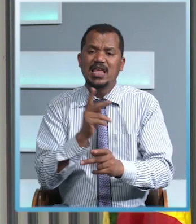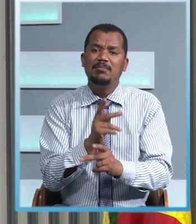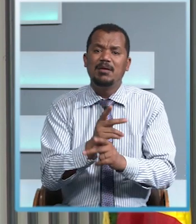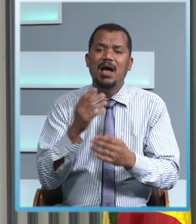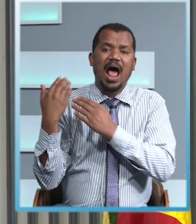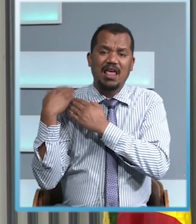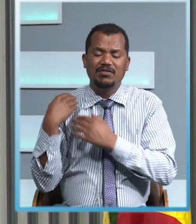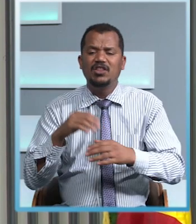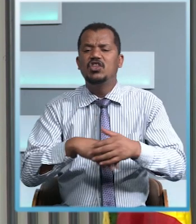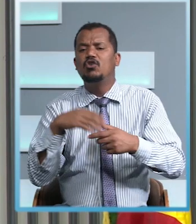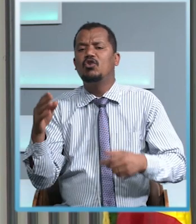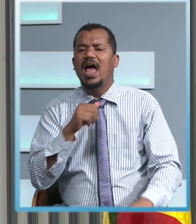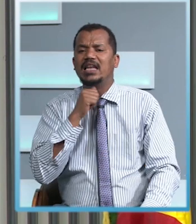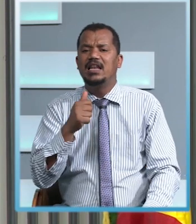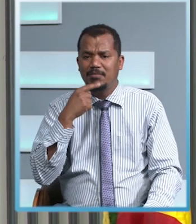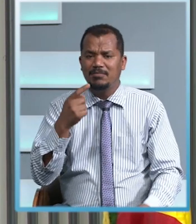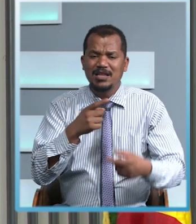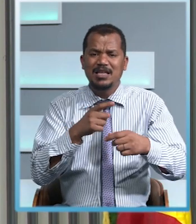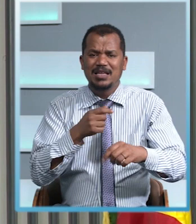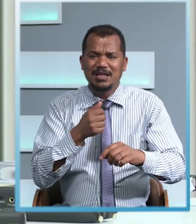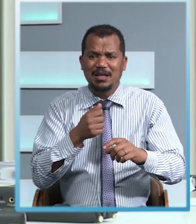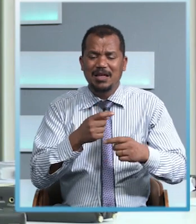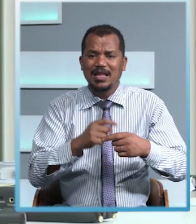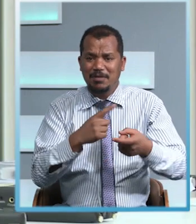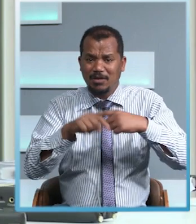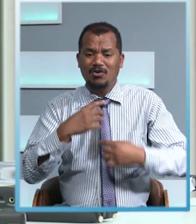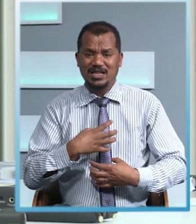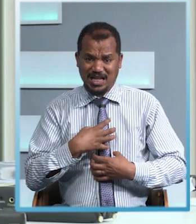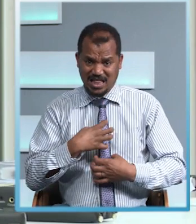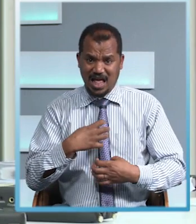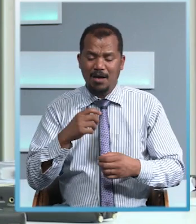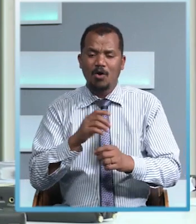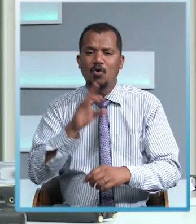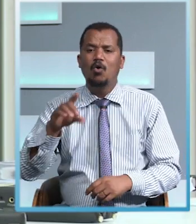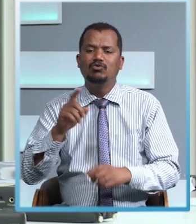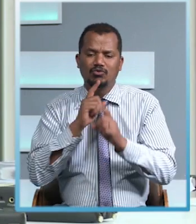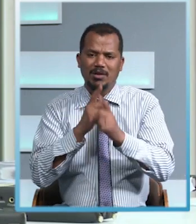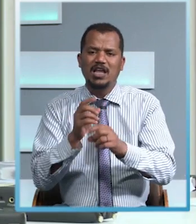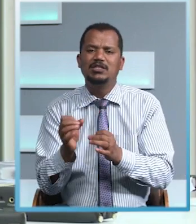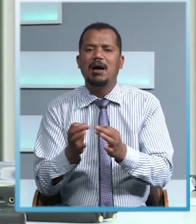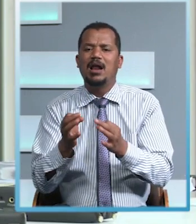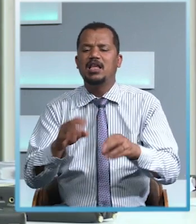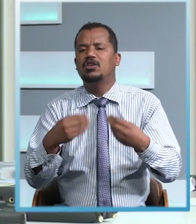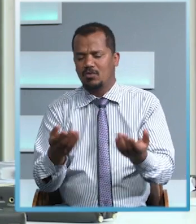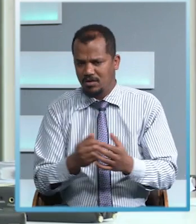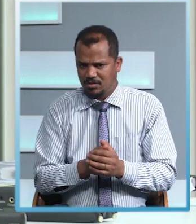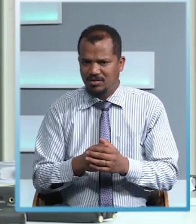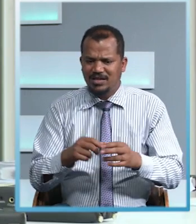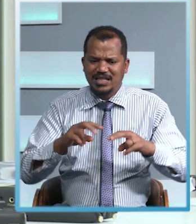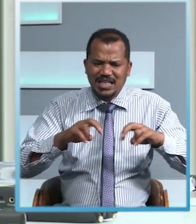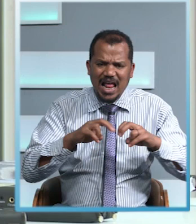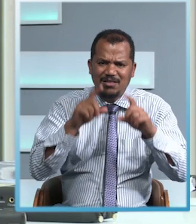አንጻር የሚጠበቅበትን ኃላፊነት እየተወጣ አይደለም በሚል የሚነሳውን ቅሬታ በተመለከተ ኮሚሽኑ ምላሽና ማብራሪያ ሰጥቶበታል።